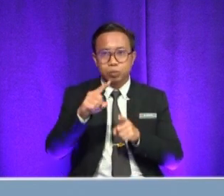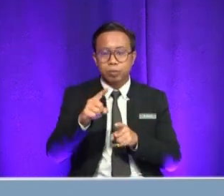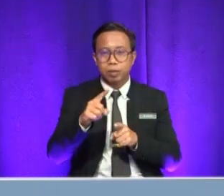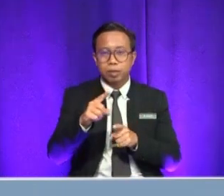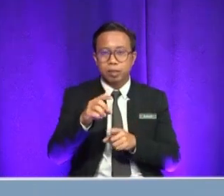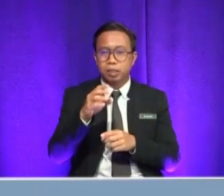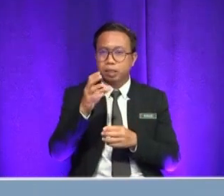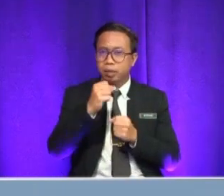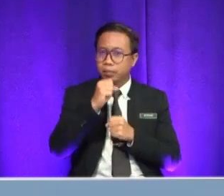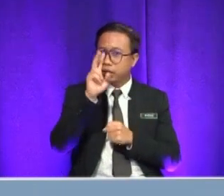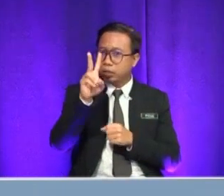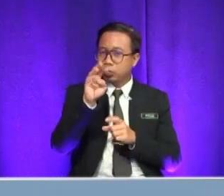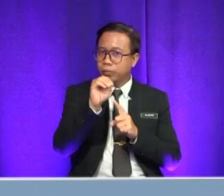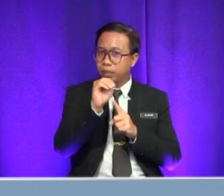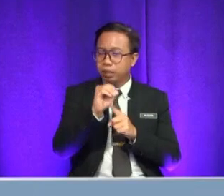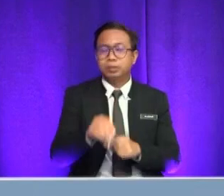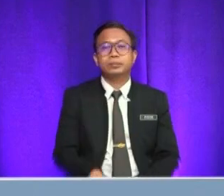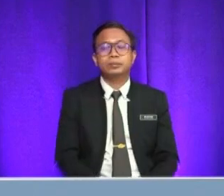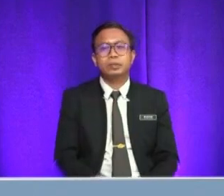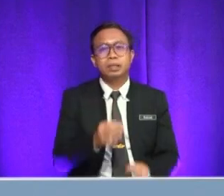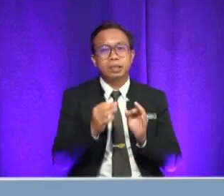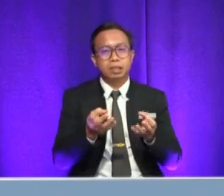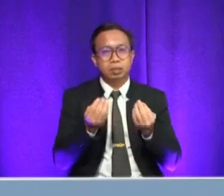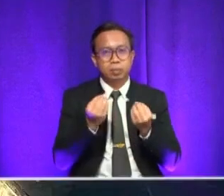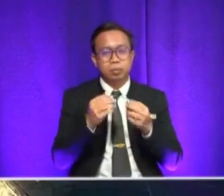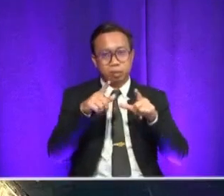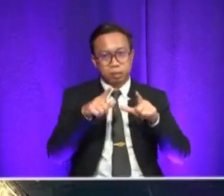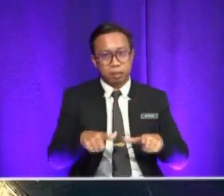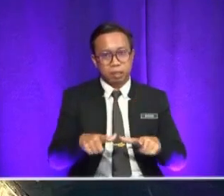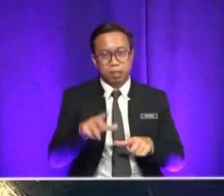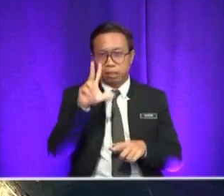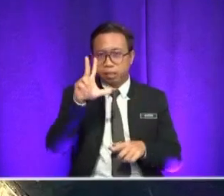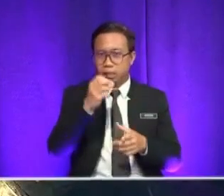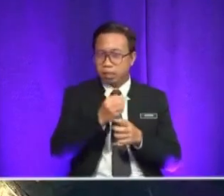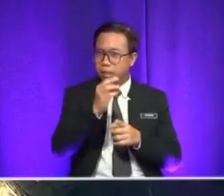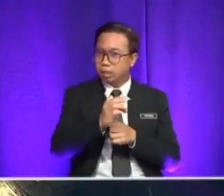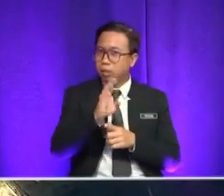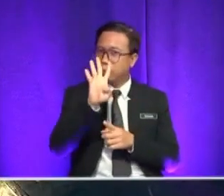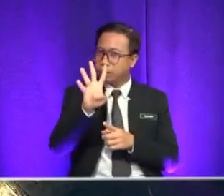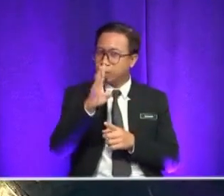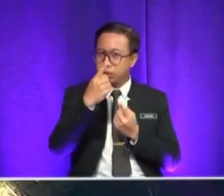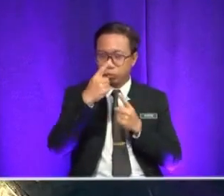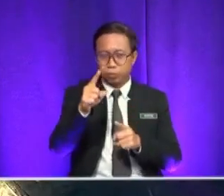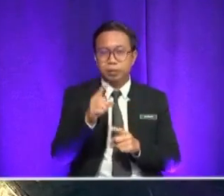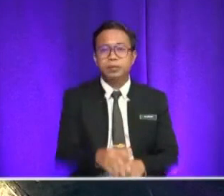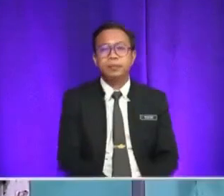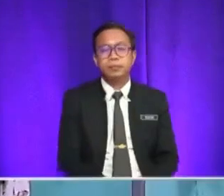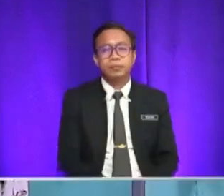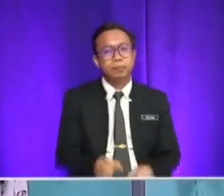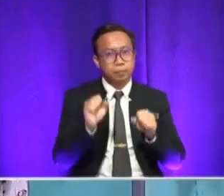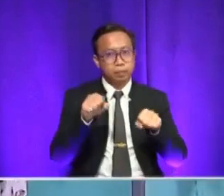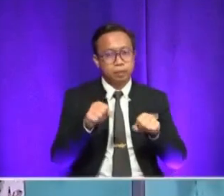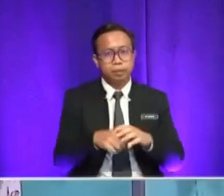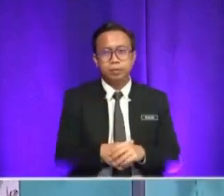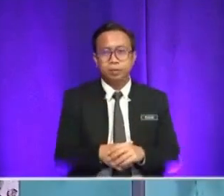dapat 2 markah. Baik, cikgu. Kalau diorang nak mungkin letakkan 3 atau 4 pilihan jawapan, boleh ke cikgu? Boleh.